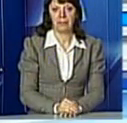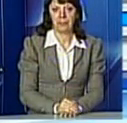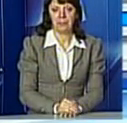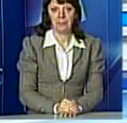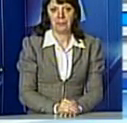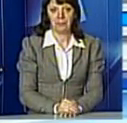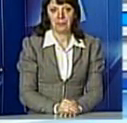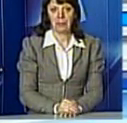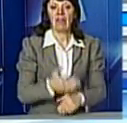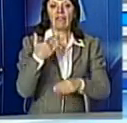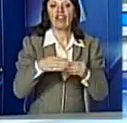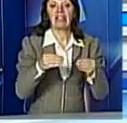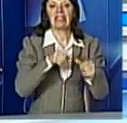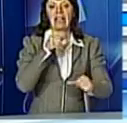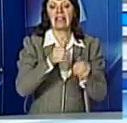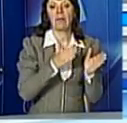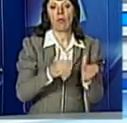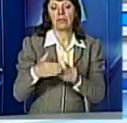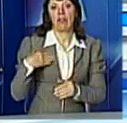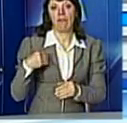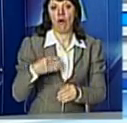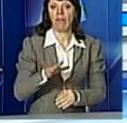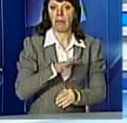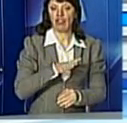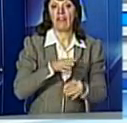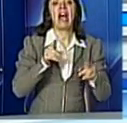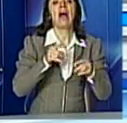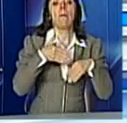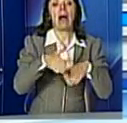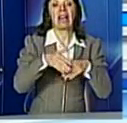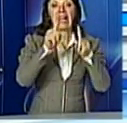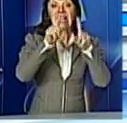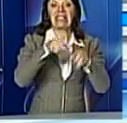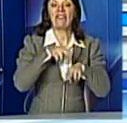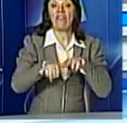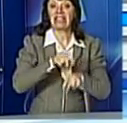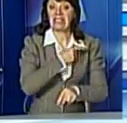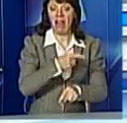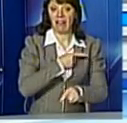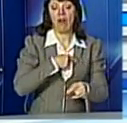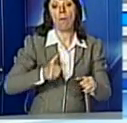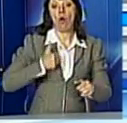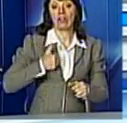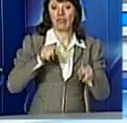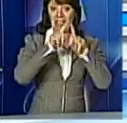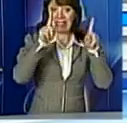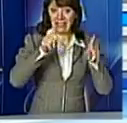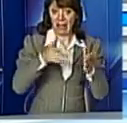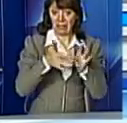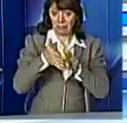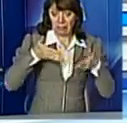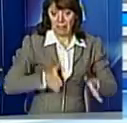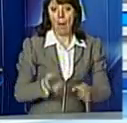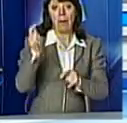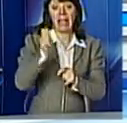Богом вже 10-й рік поспіль Львовом пройшов парад звіздарів похизуватися власними різдв'яними зірками приїхали понад сотня